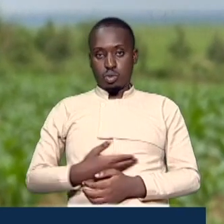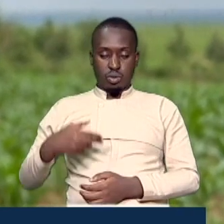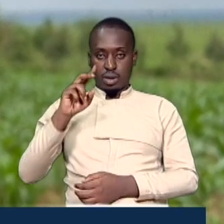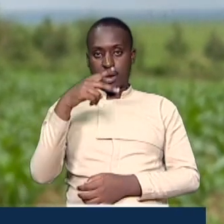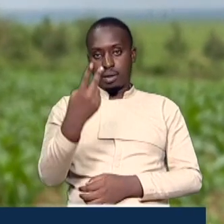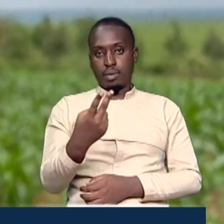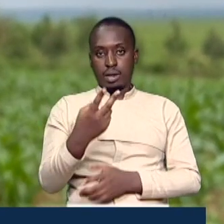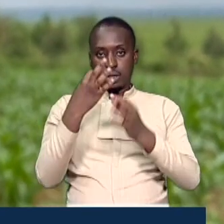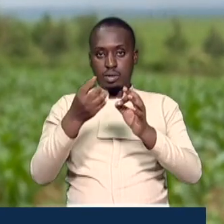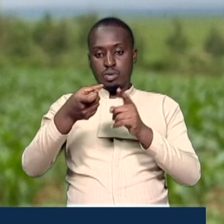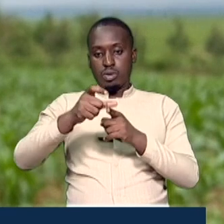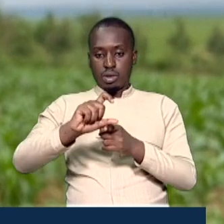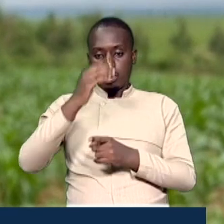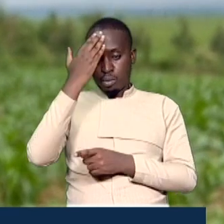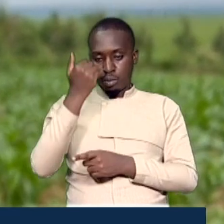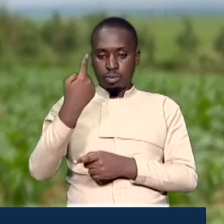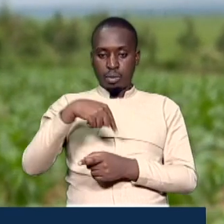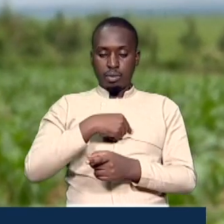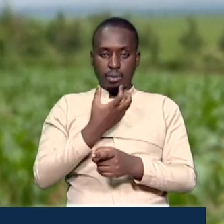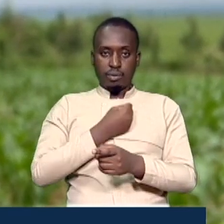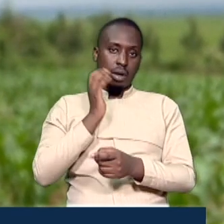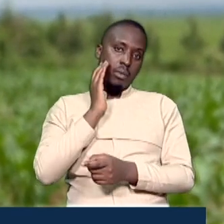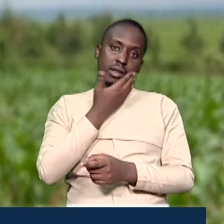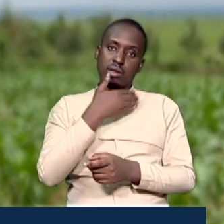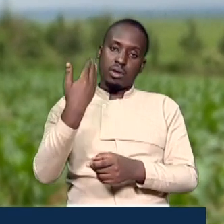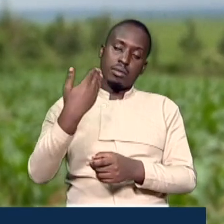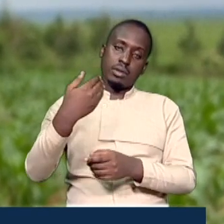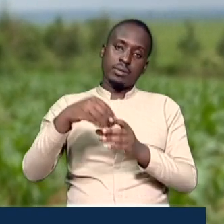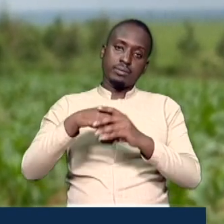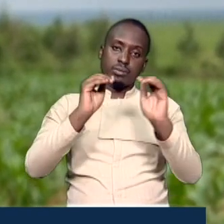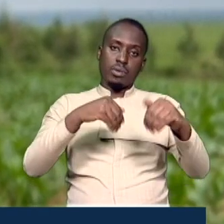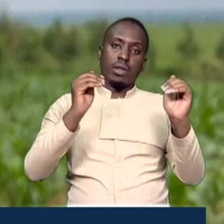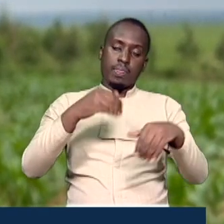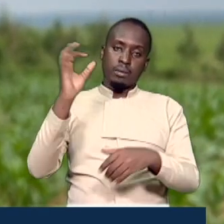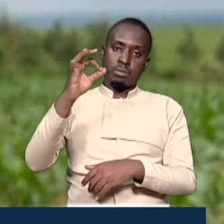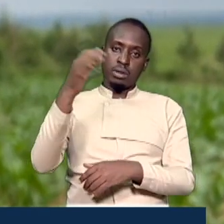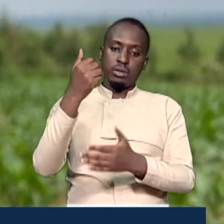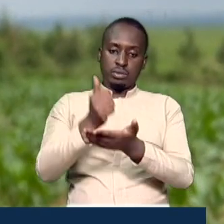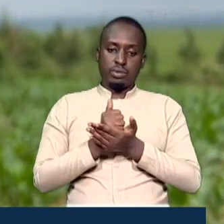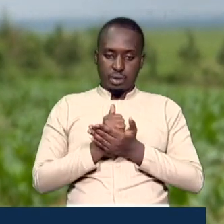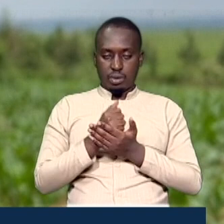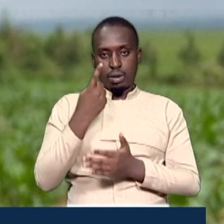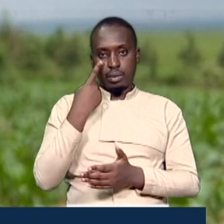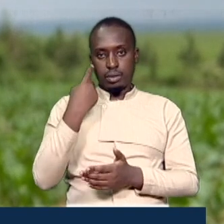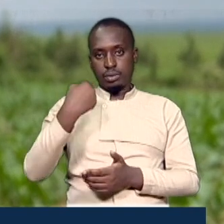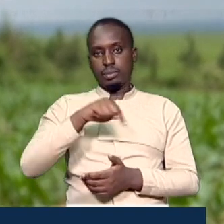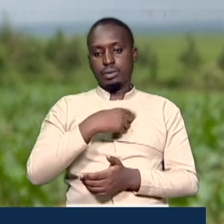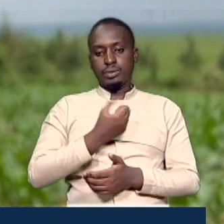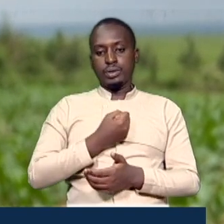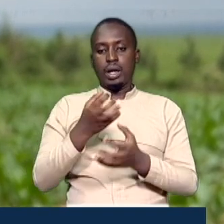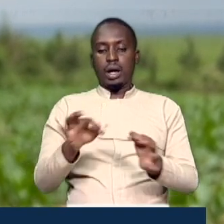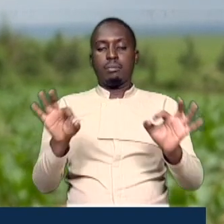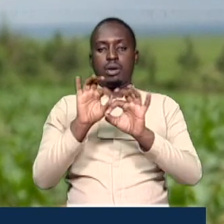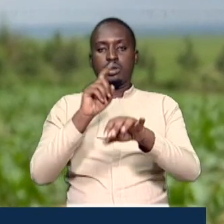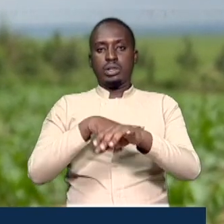kabiri kiyongereye kuko tuba dufite amazi buri teka duhinga imboga. Imboga zidufasha mu rugo ugasanga bitugira umumaro igihe